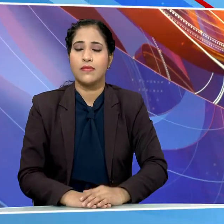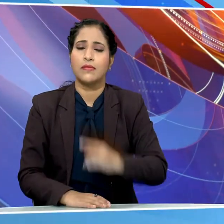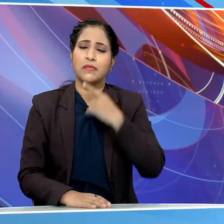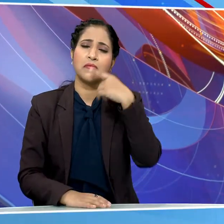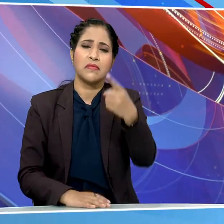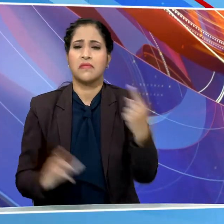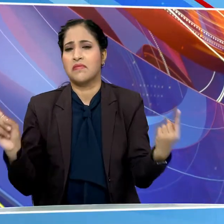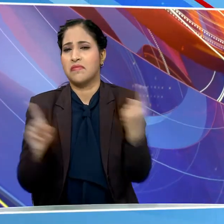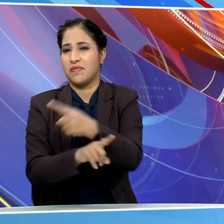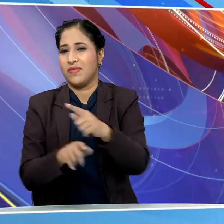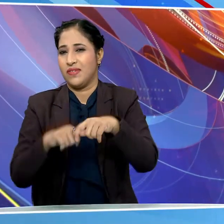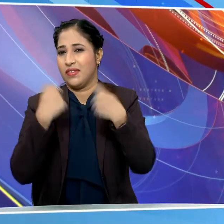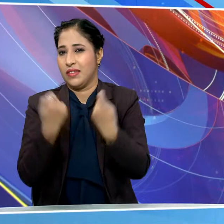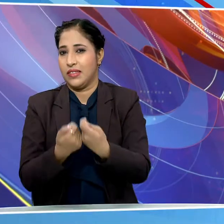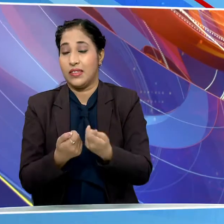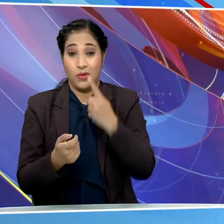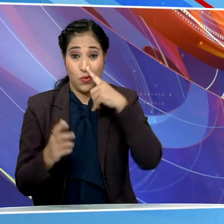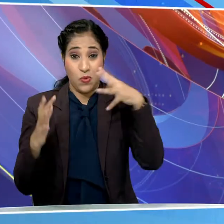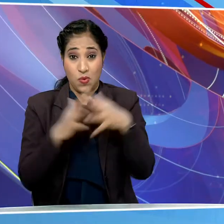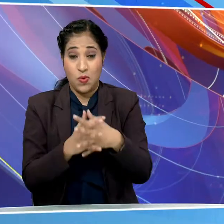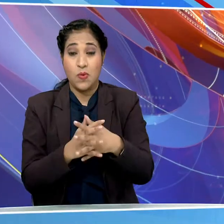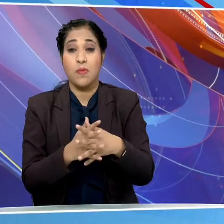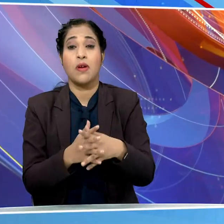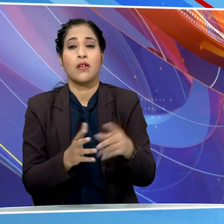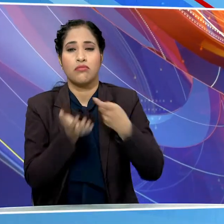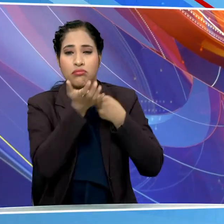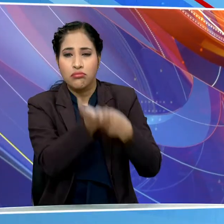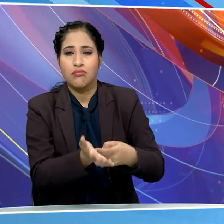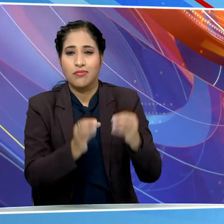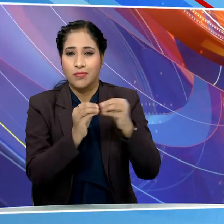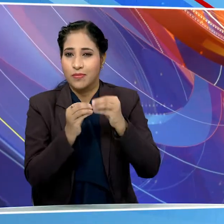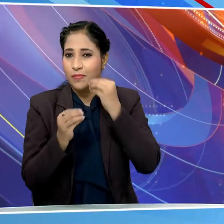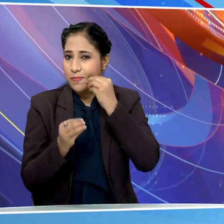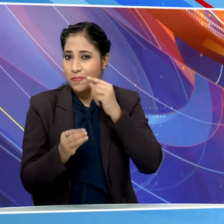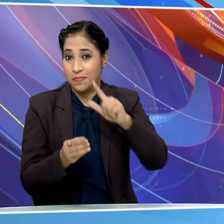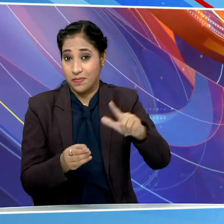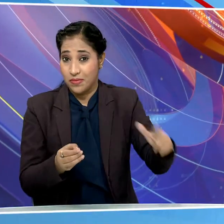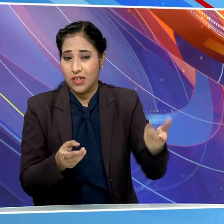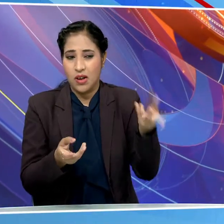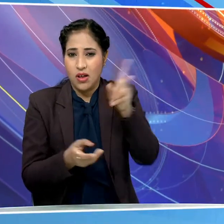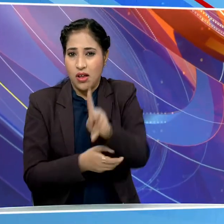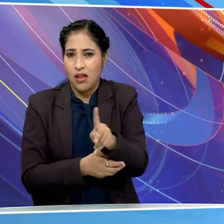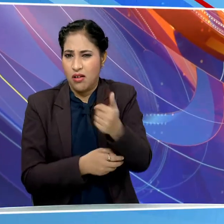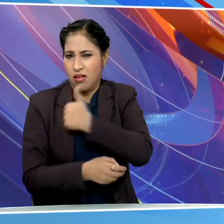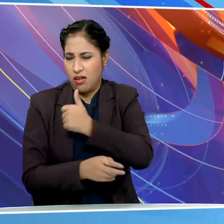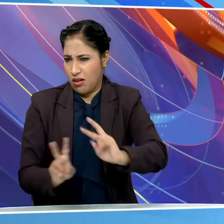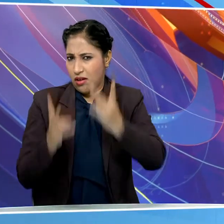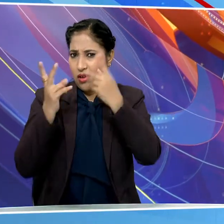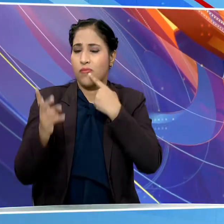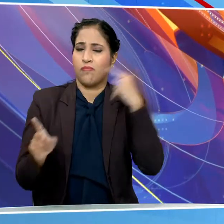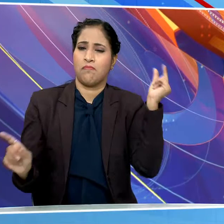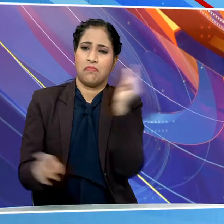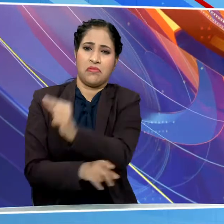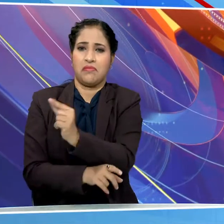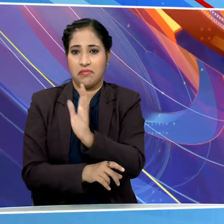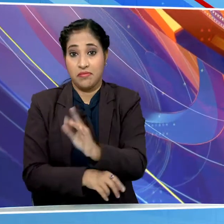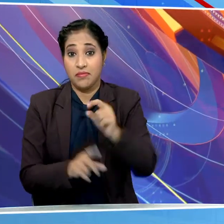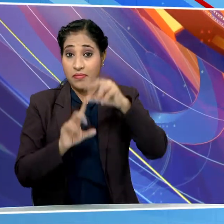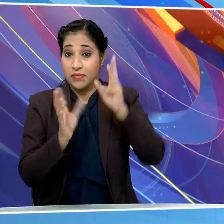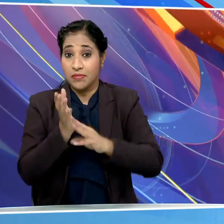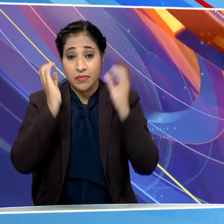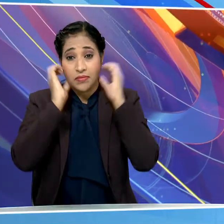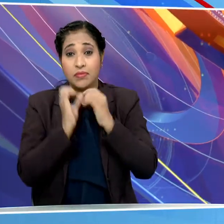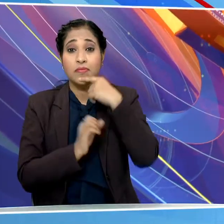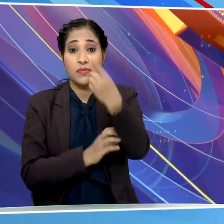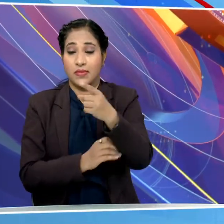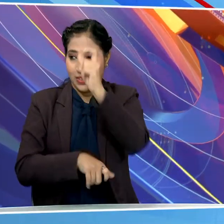उन्होंने विपक्षी गठबंधन पर नारी शक्ति वंदन अधिनियम को लेकर दोहरा रवैया अपनाने पर हमला किया। प्रधानमंत्री ने